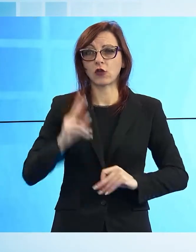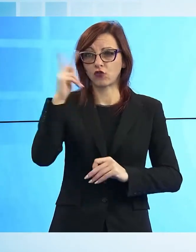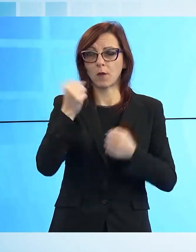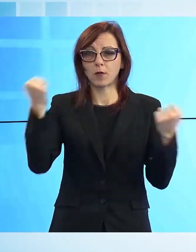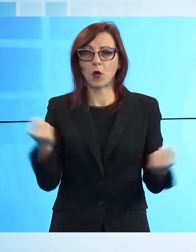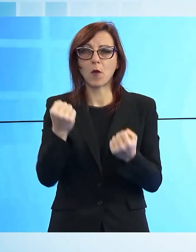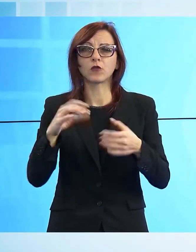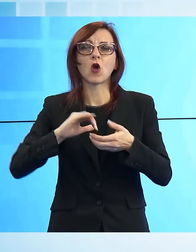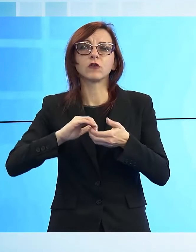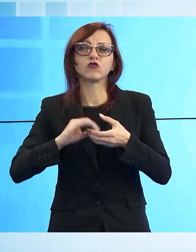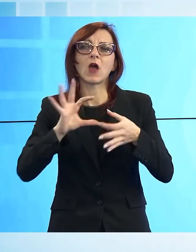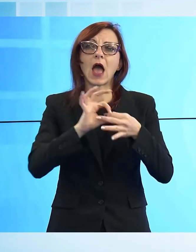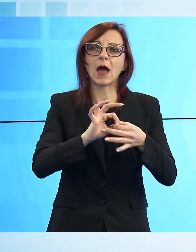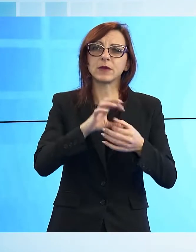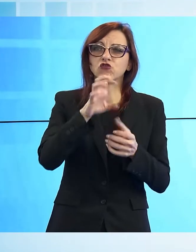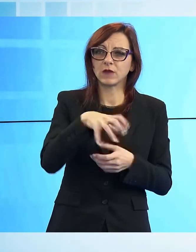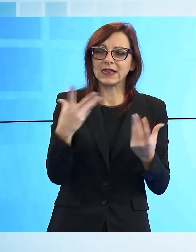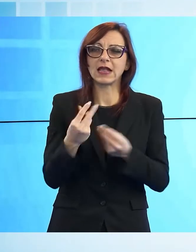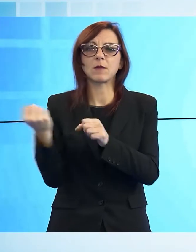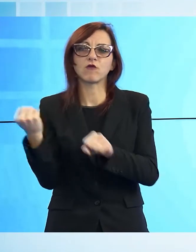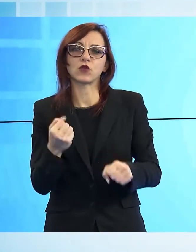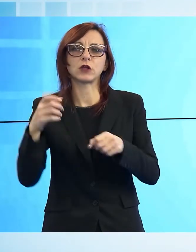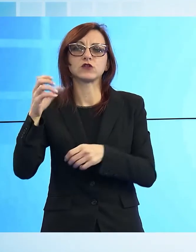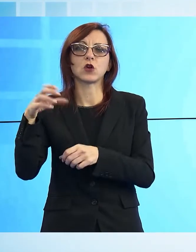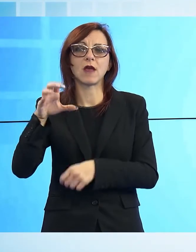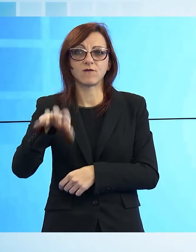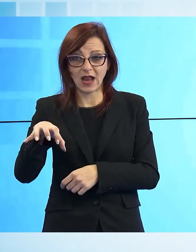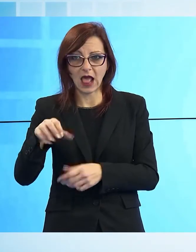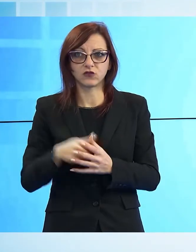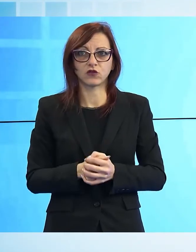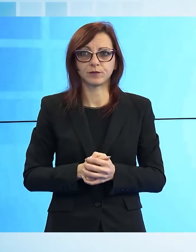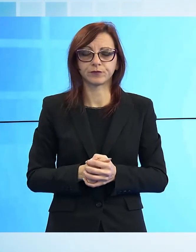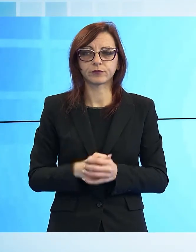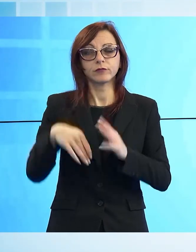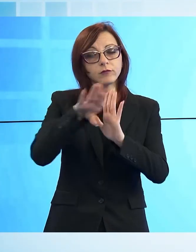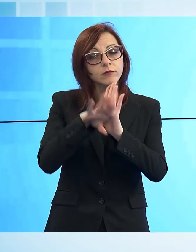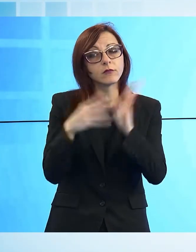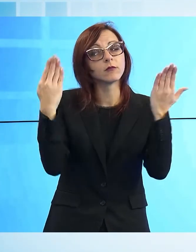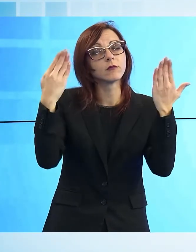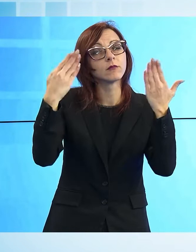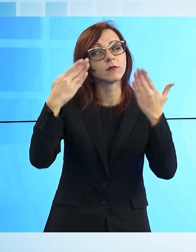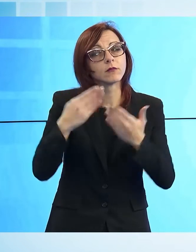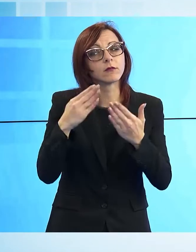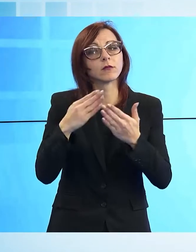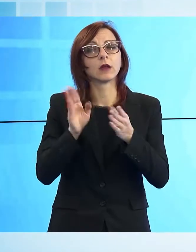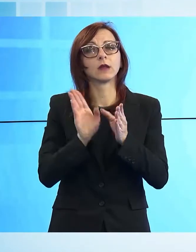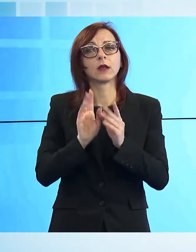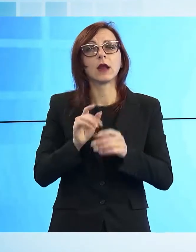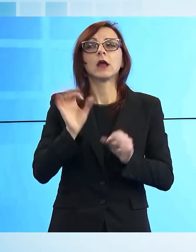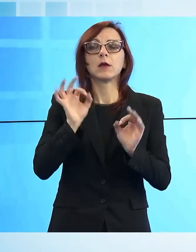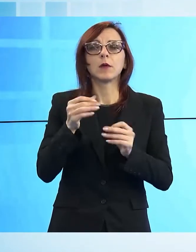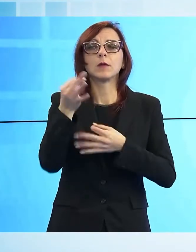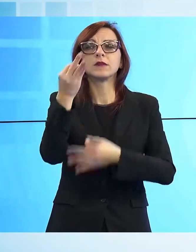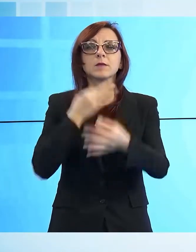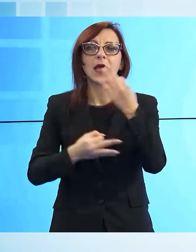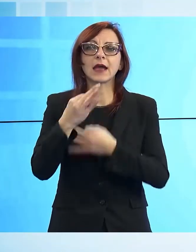del Villaggio e dalla Fondazione Villaggio. Il programma della serata, dedicata a una delle istituzioni lucchesi più amate, ce lo spiega